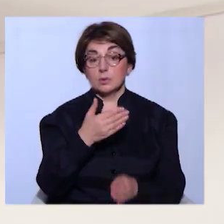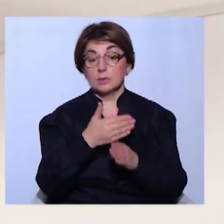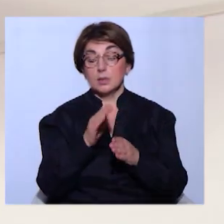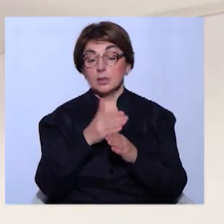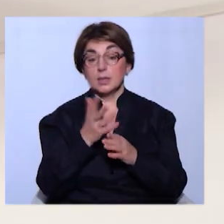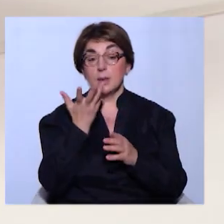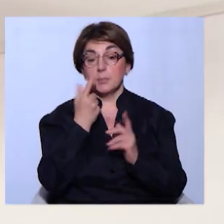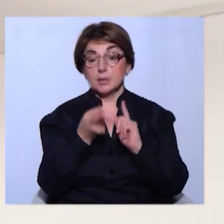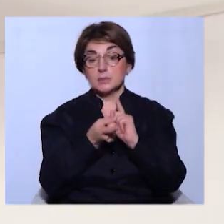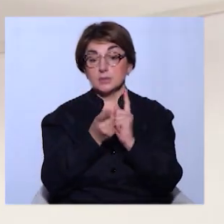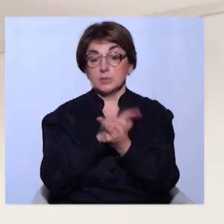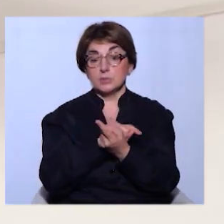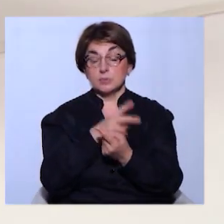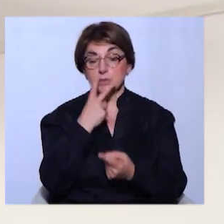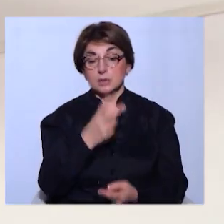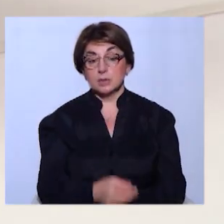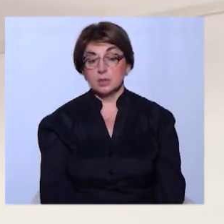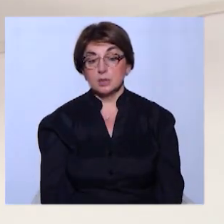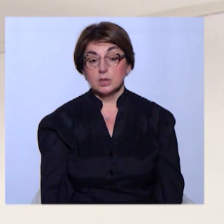ნელ-ნელა ნახშირდება.